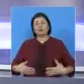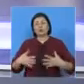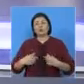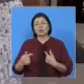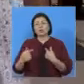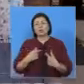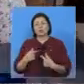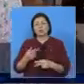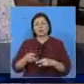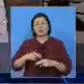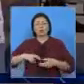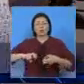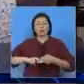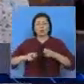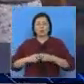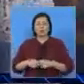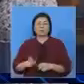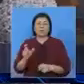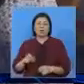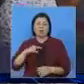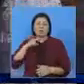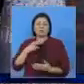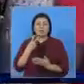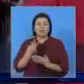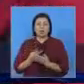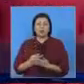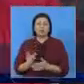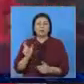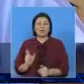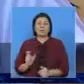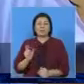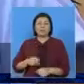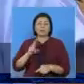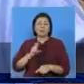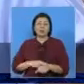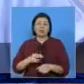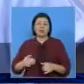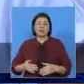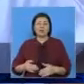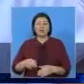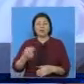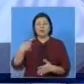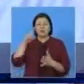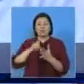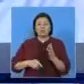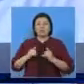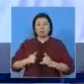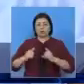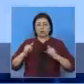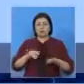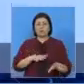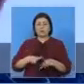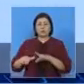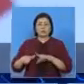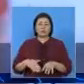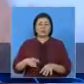және аталған проблемаға халықтың назарын аудару. Сондай-ақ азаматтардың полицияға деген сенімін арттыру мақсатында ұйымдастырылған шара